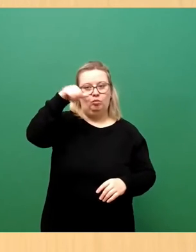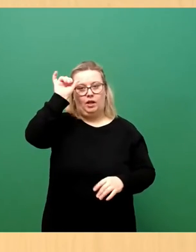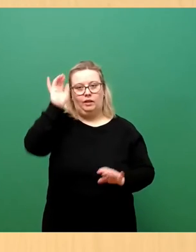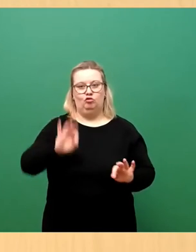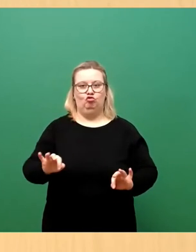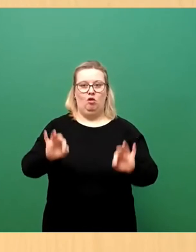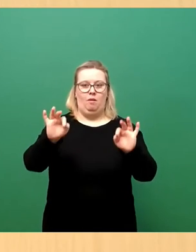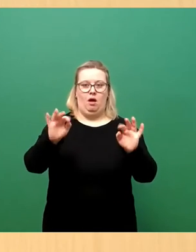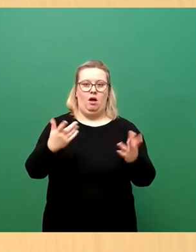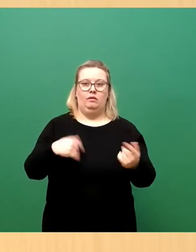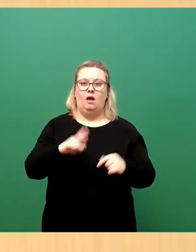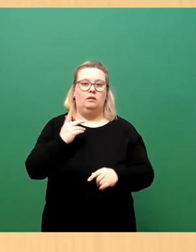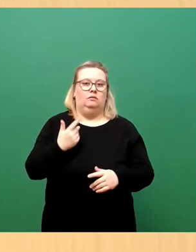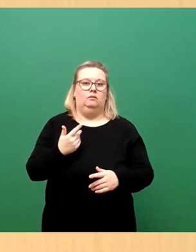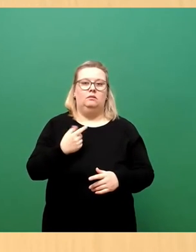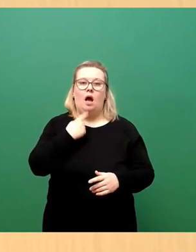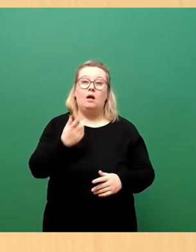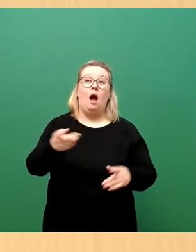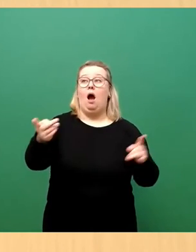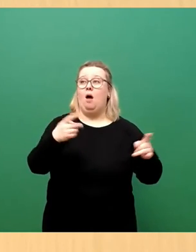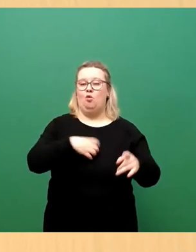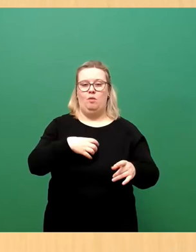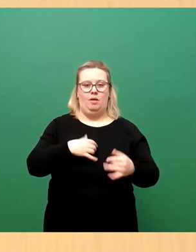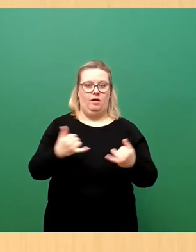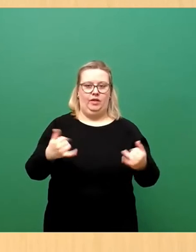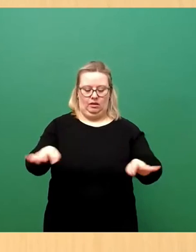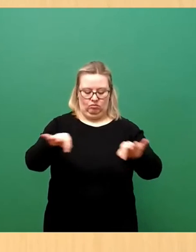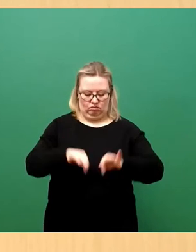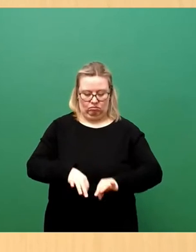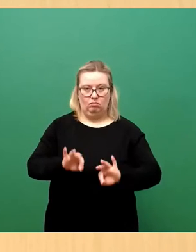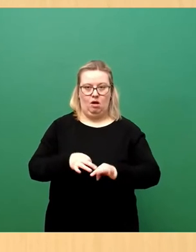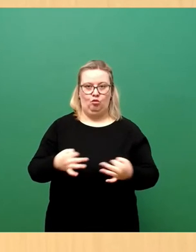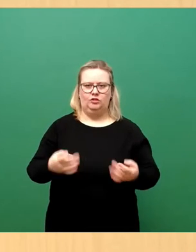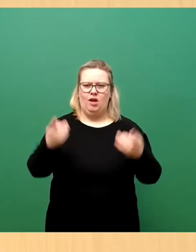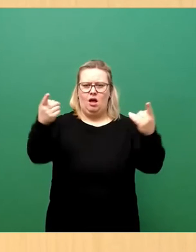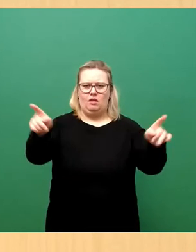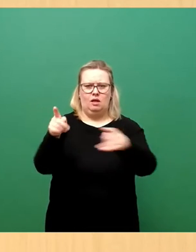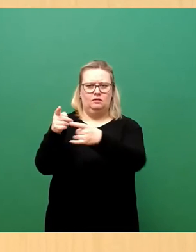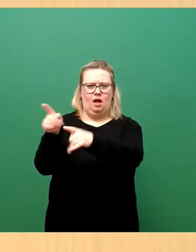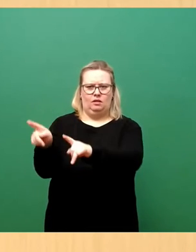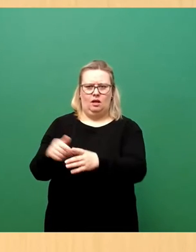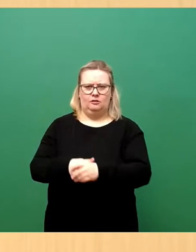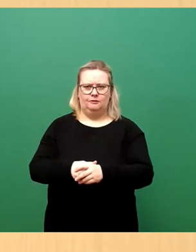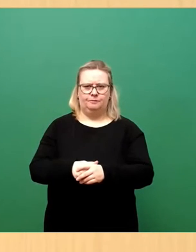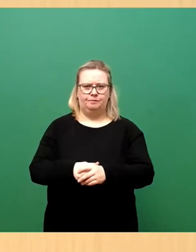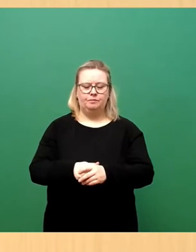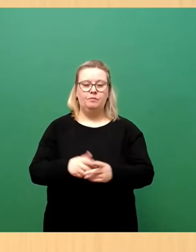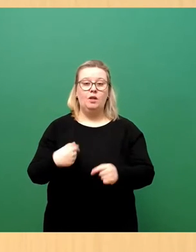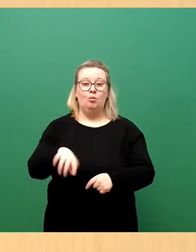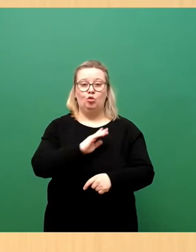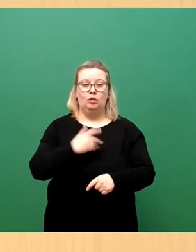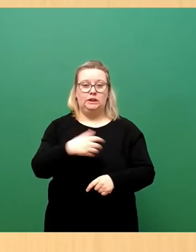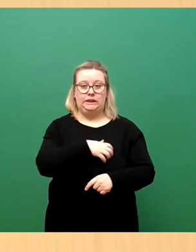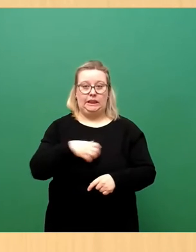man nicht in den Chor einstimmen, die deren Probleme auf Dresden projizieren wollen. Die Mieten sind in den letzten 10 Jahren in Dresden nicht stärker als die Einkommen